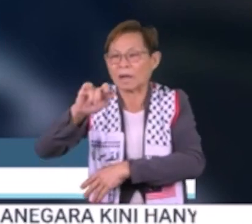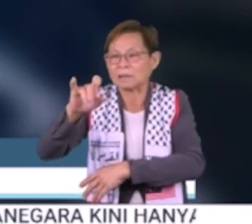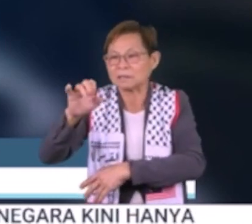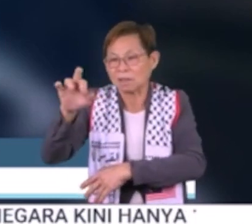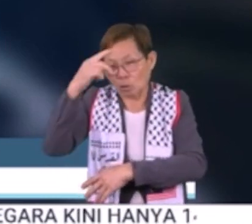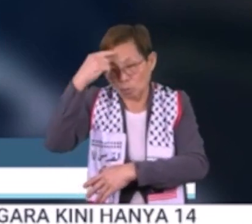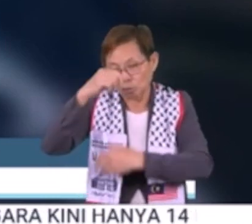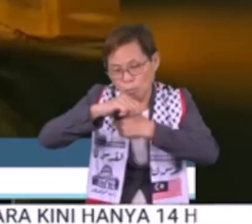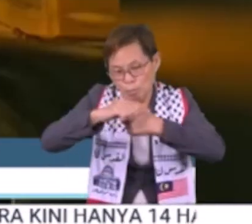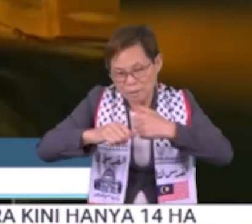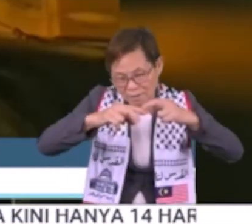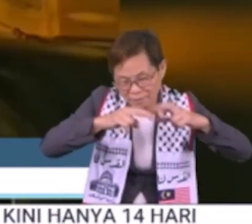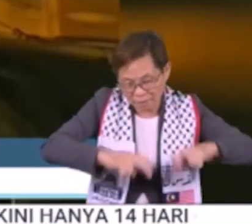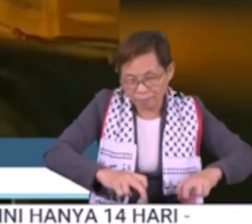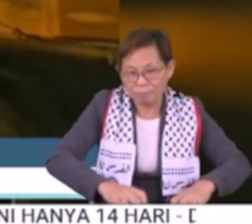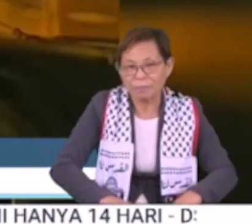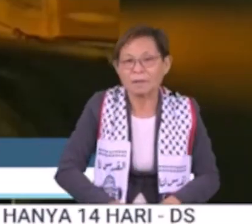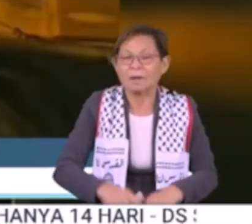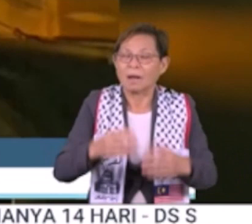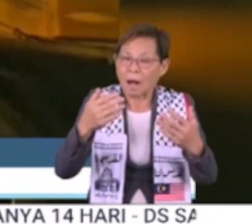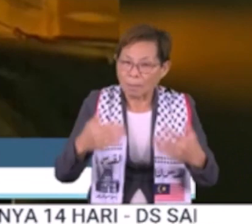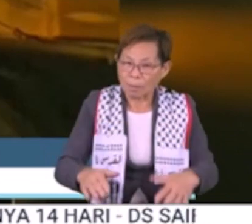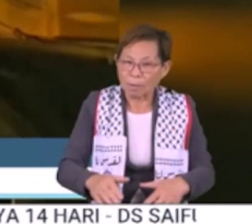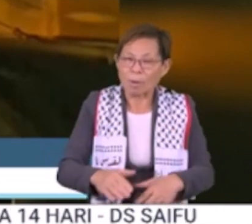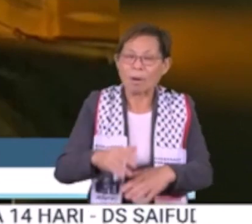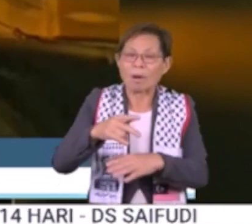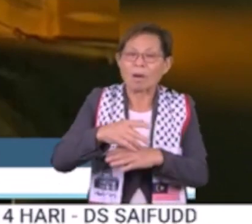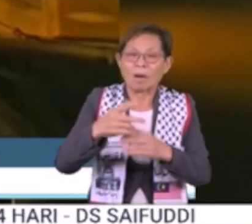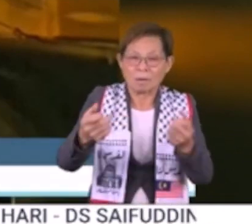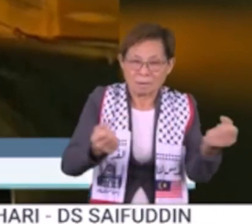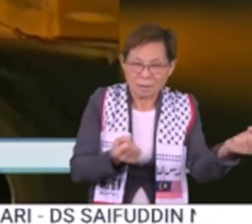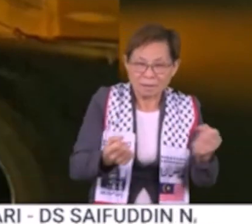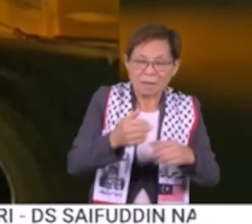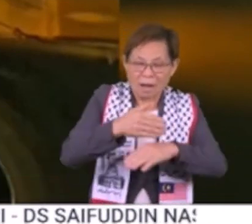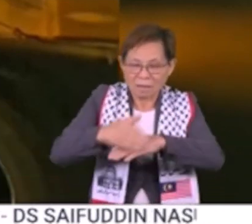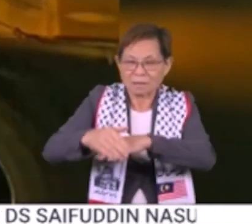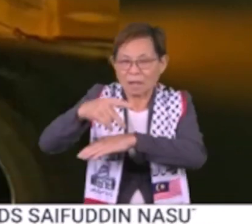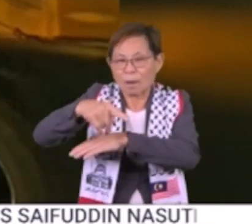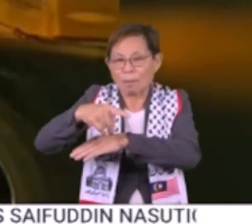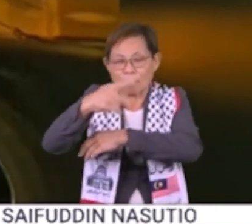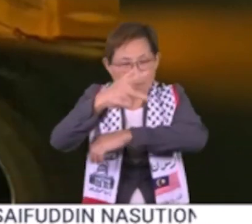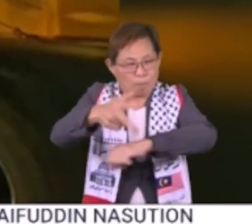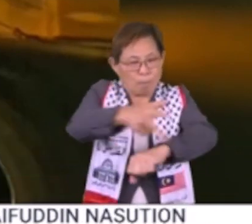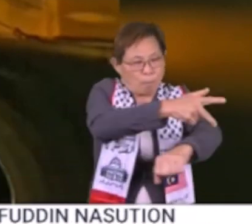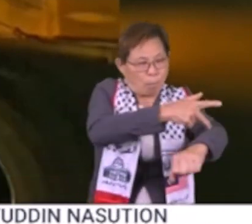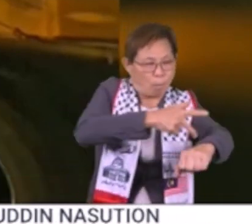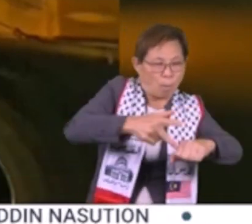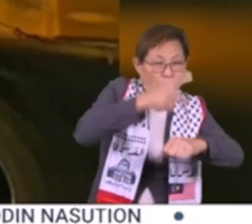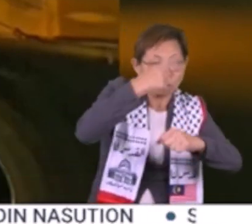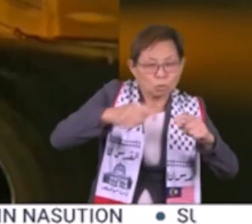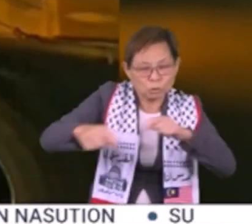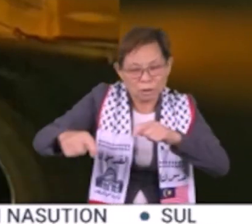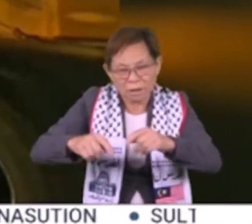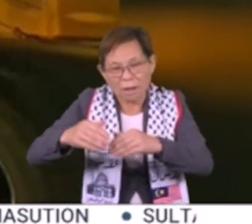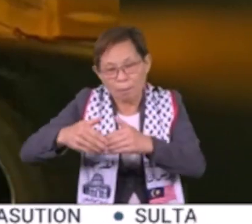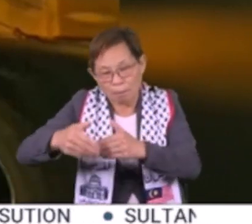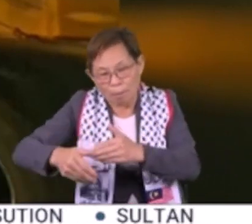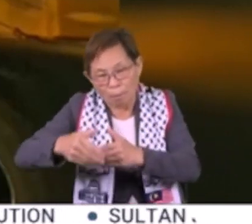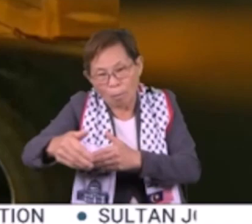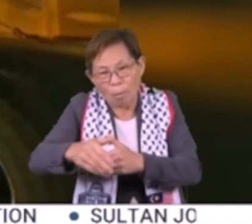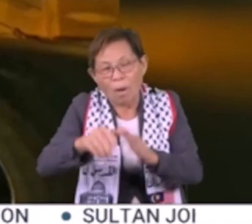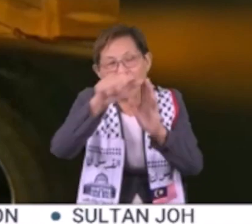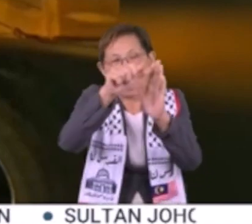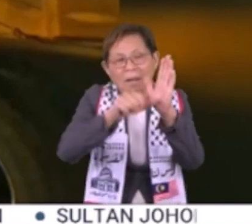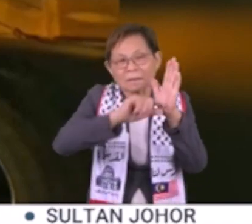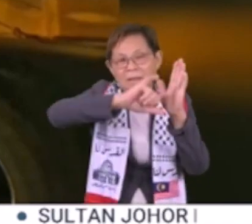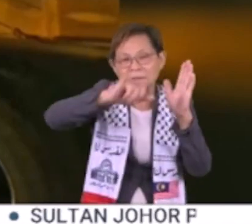keda kenderaan yang terbabit kini ditahan sebelum dihantar ke puspakom untuk tindakan lanjut kes disiasat mengikut seksyen 411 akta